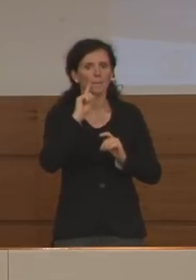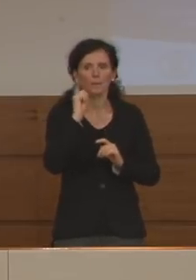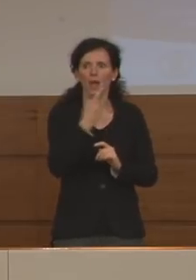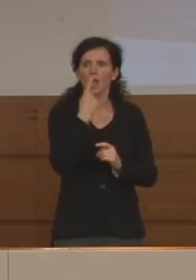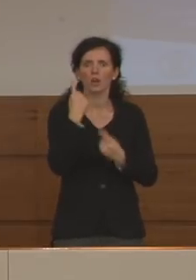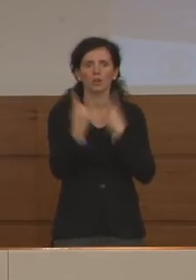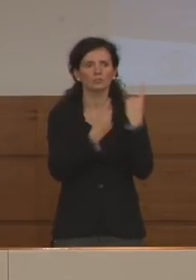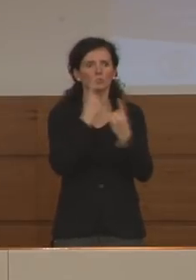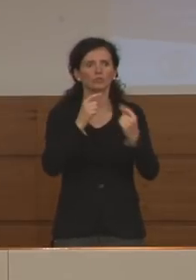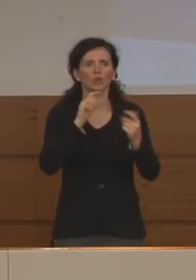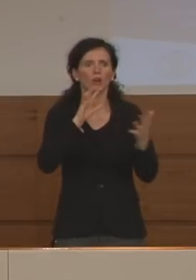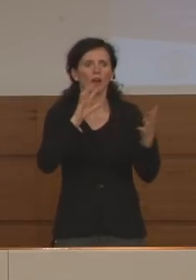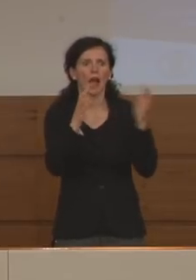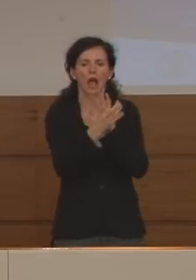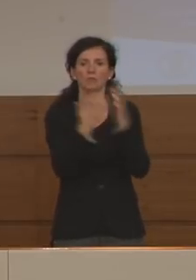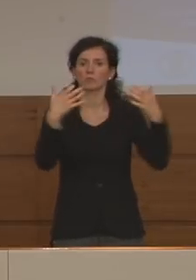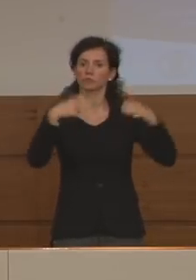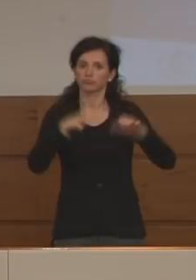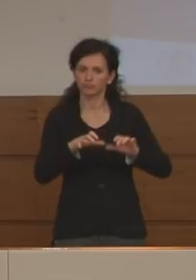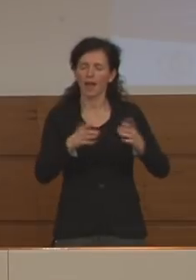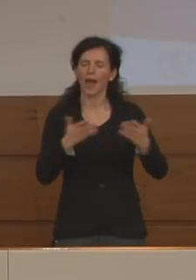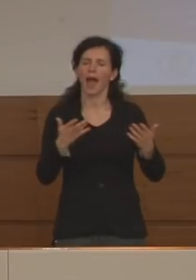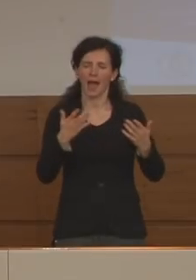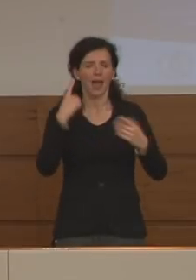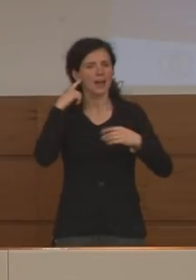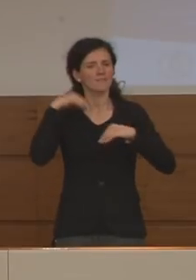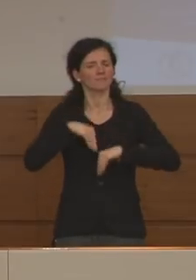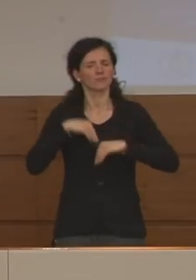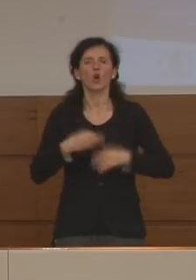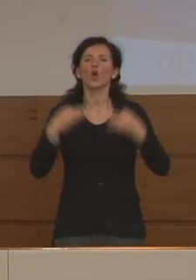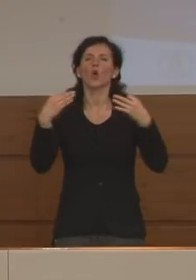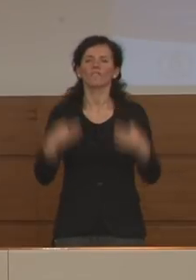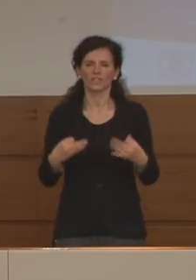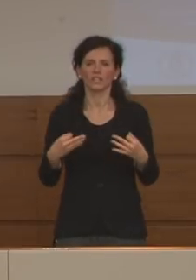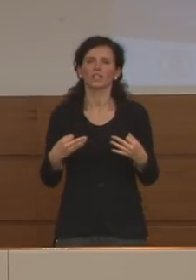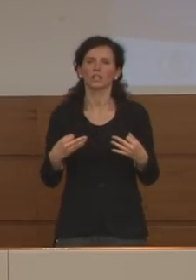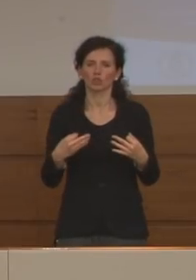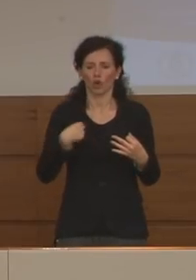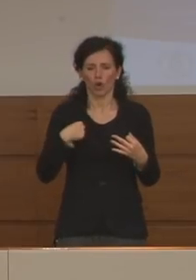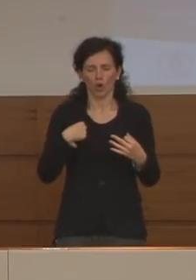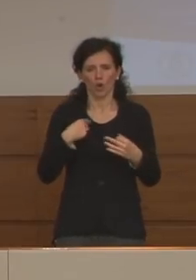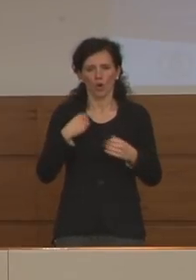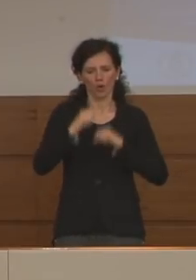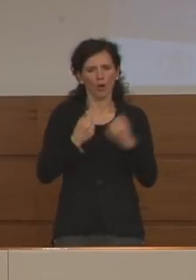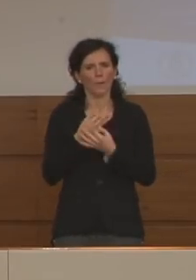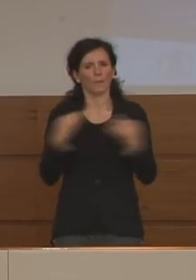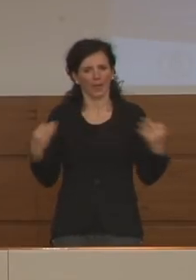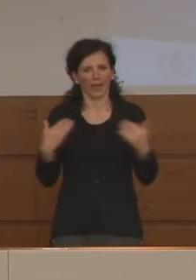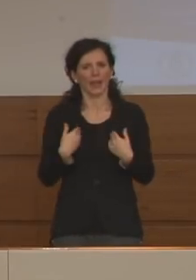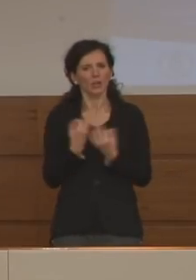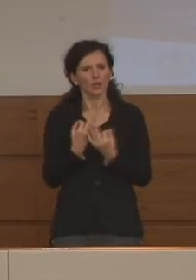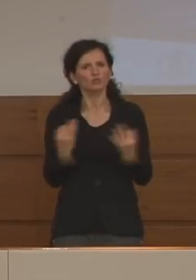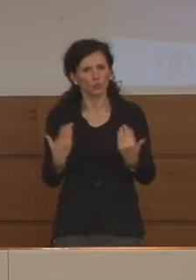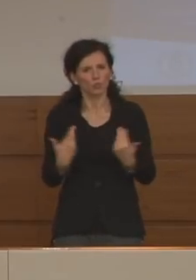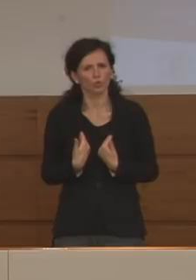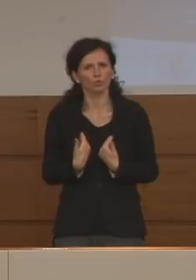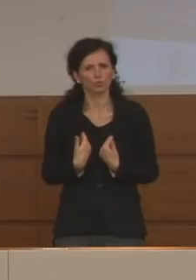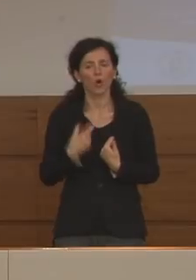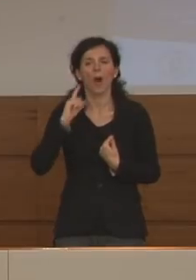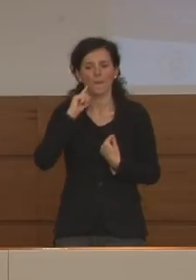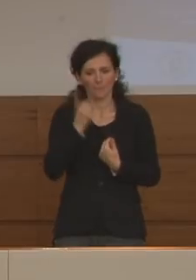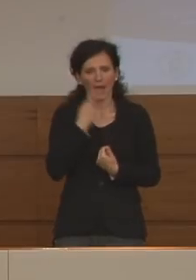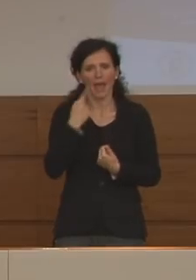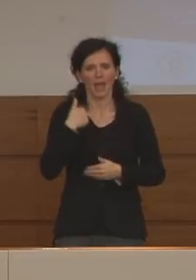ancora più convinti in quello che si sta comportando quindi questi numeri